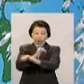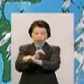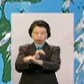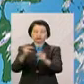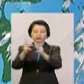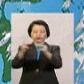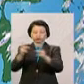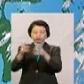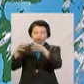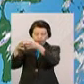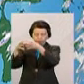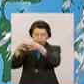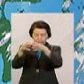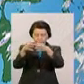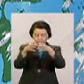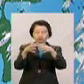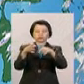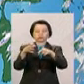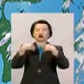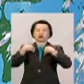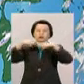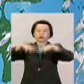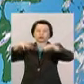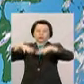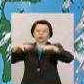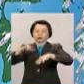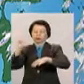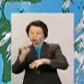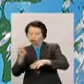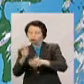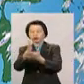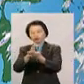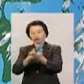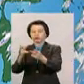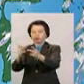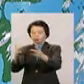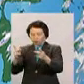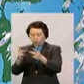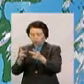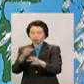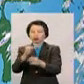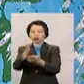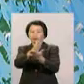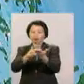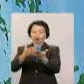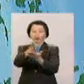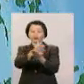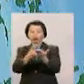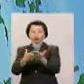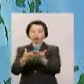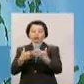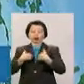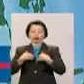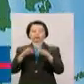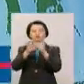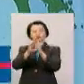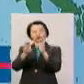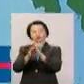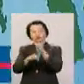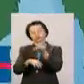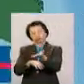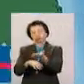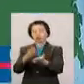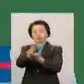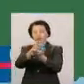dilitupi kelompok awan ini sedang mengalami hujan dan ribut petir di beberapa kawasan dan bahagian-bahagiannya pula adalah seperti berikut.